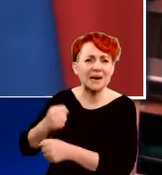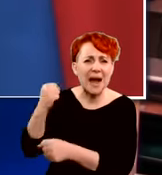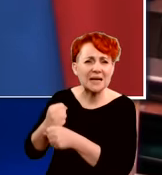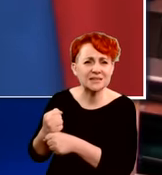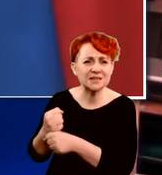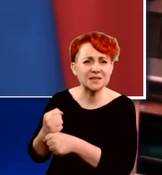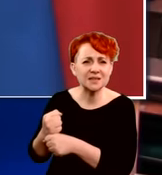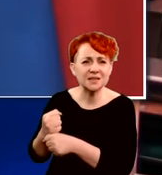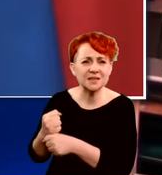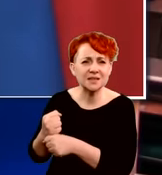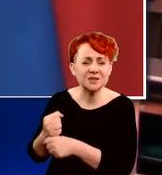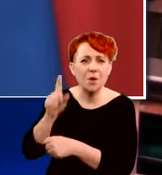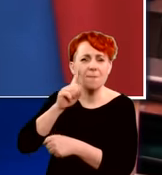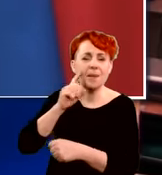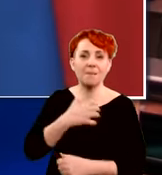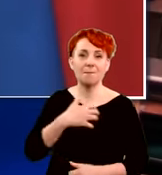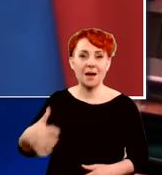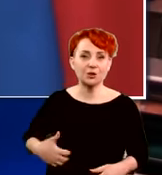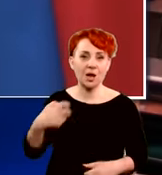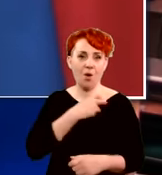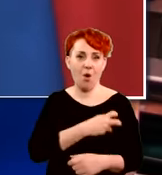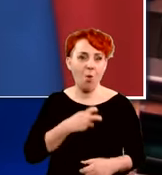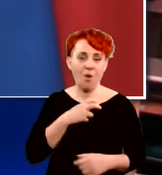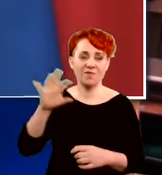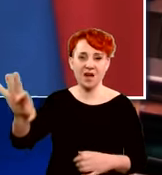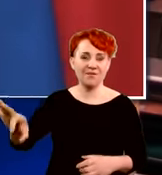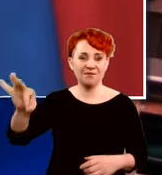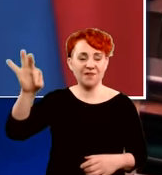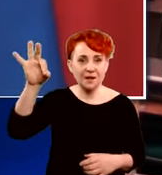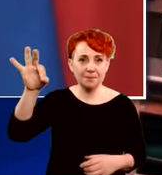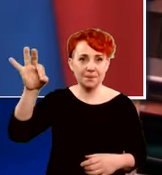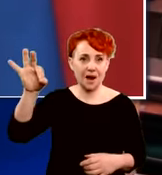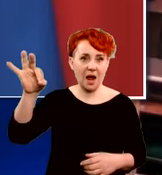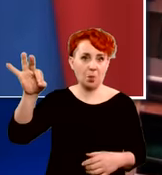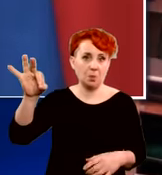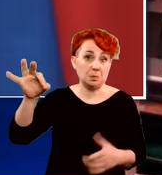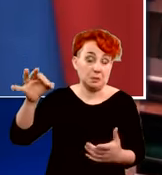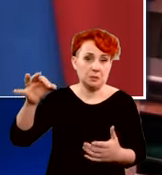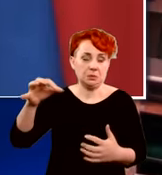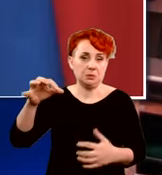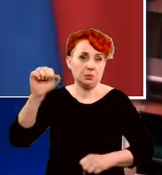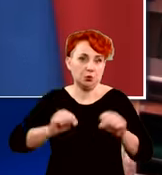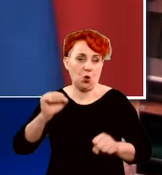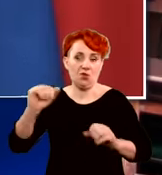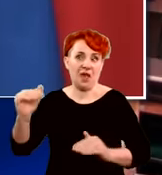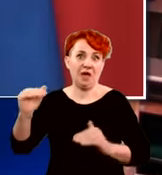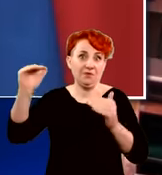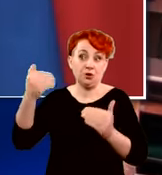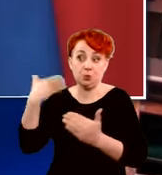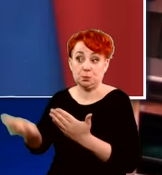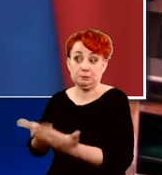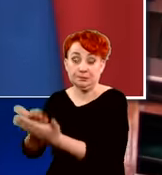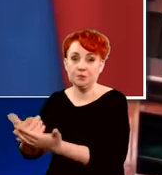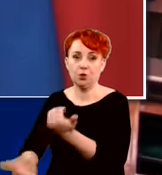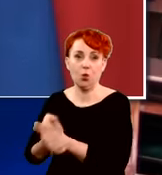z którą pan marszałek Hołownia wybrał jakoś sobie z Sądu Najwyższego i do niej skierował dokumenty,